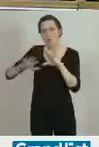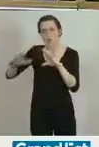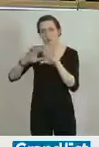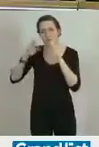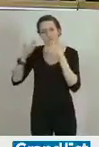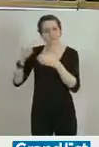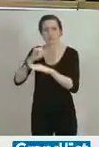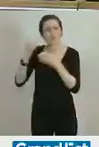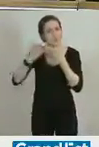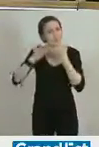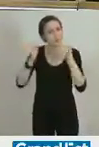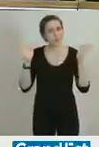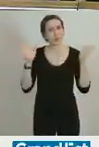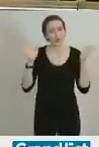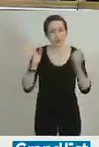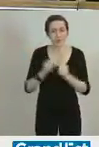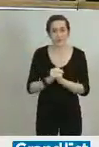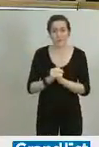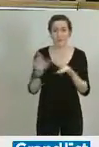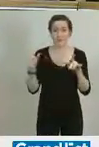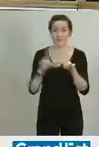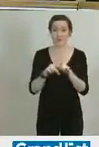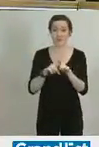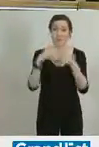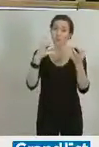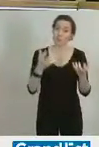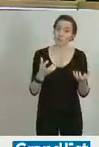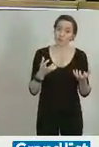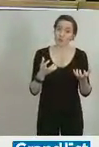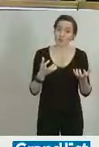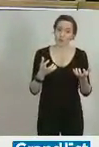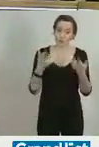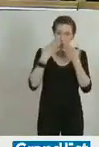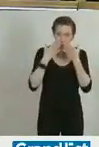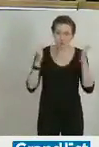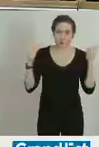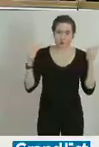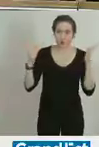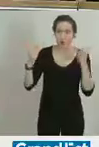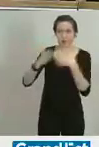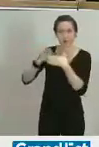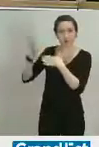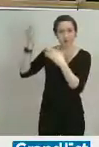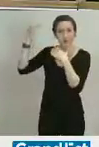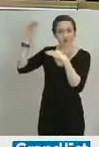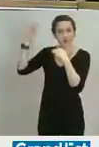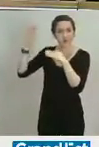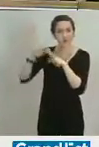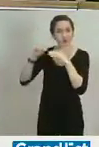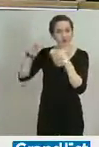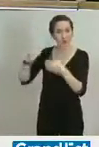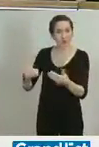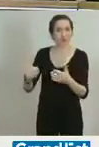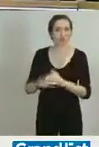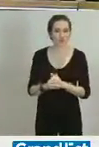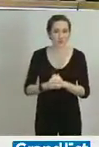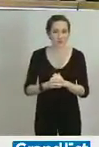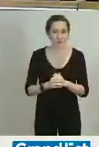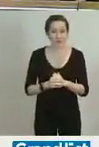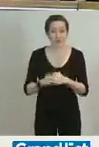En particulier, nous souhaitons y travailler dans la dimension transfrontalière de notre région et